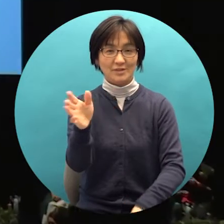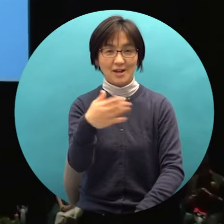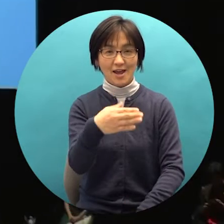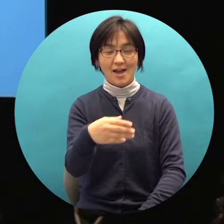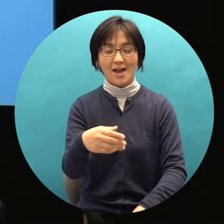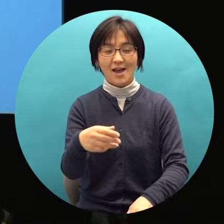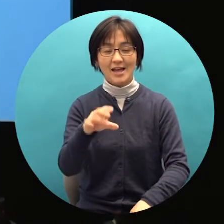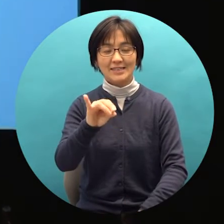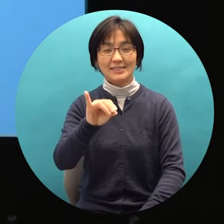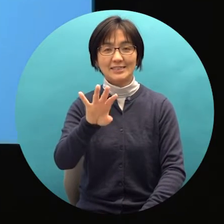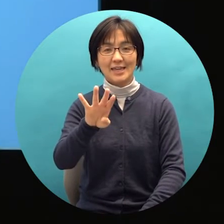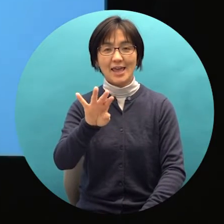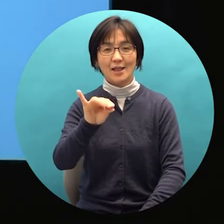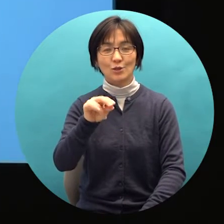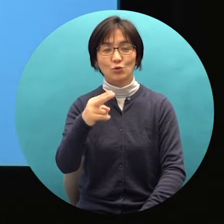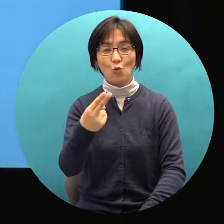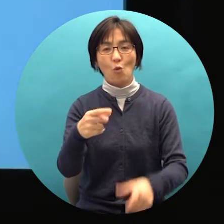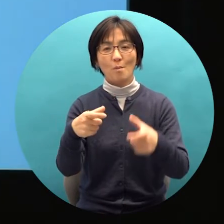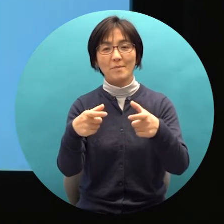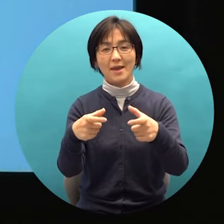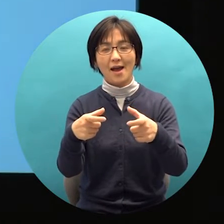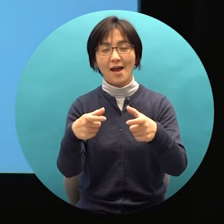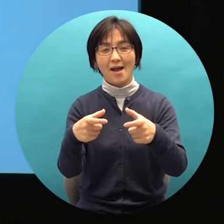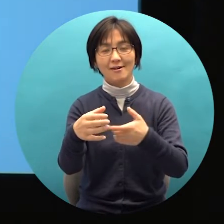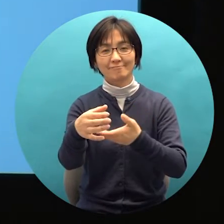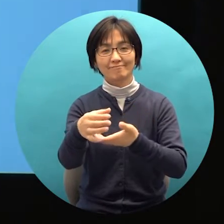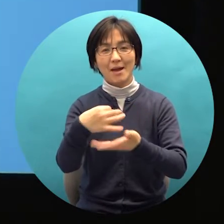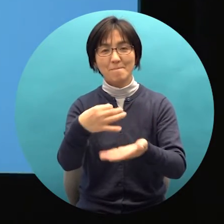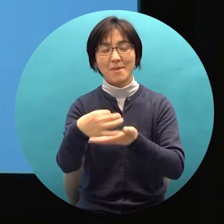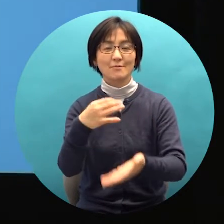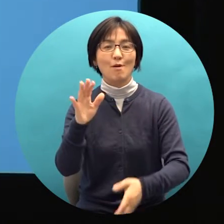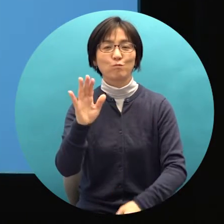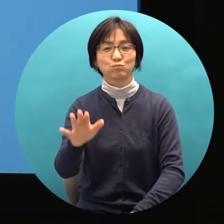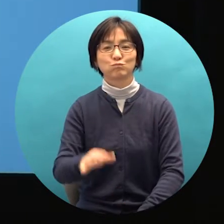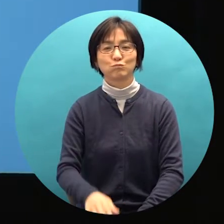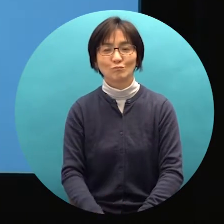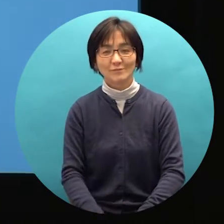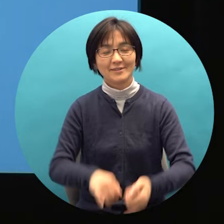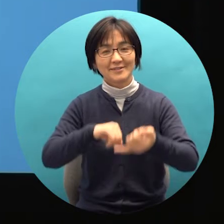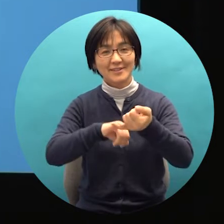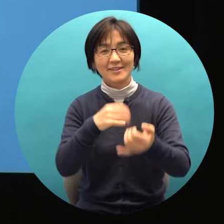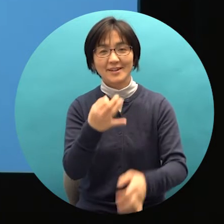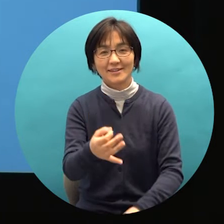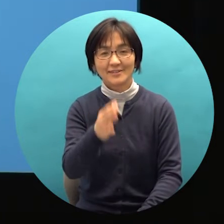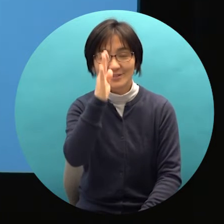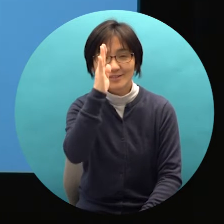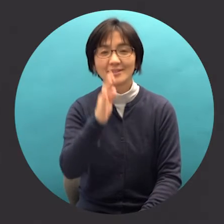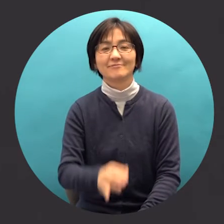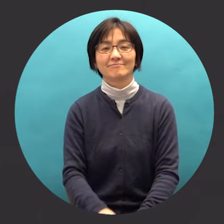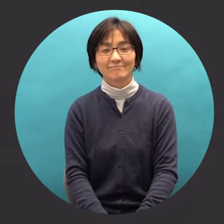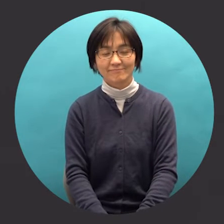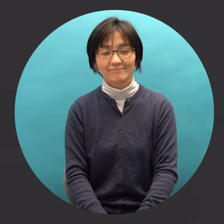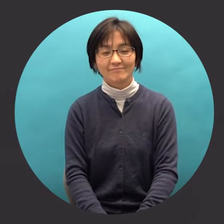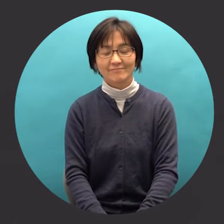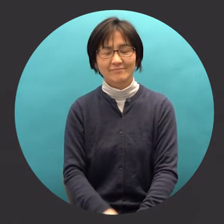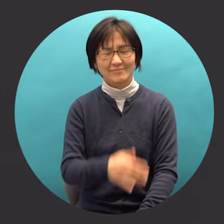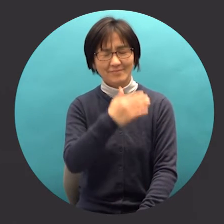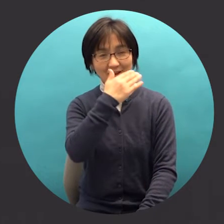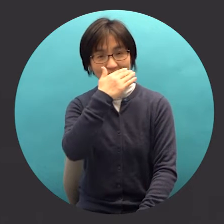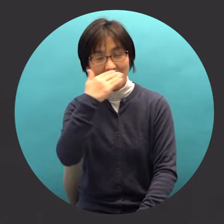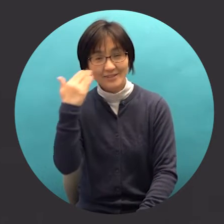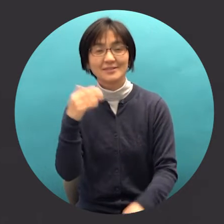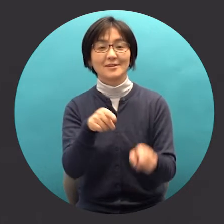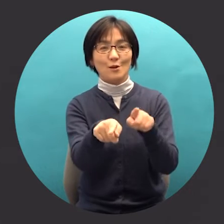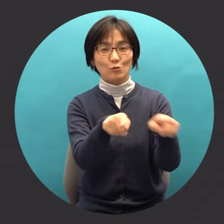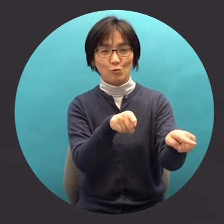てチケットを販売するのでご購入していただければと思います。素晴らしい監